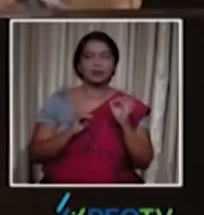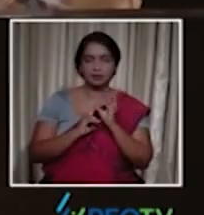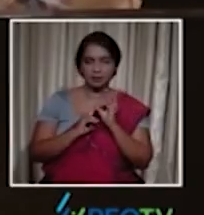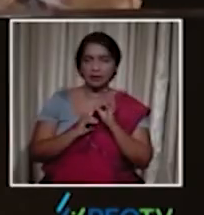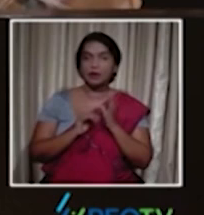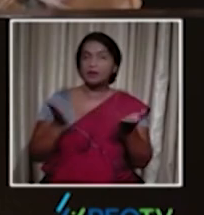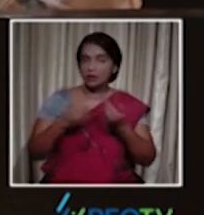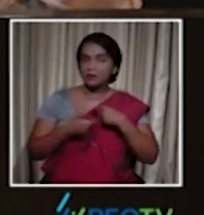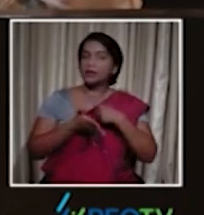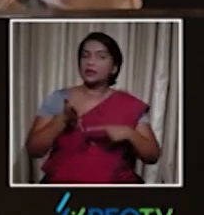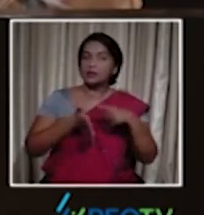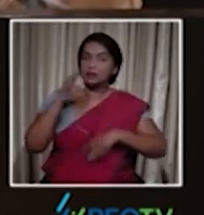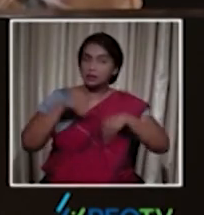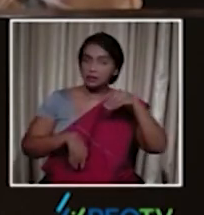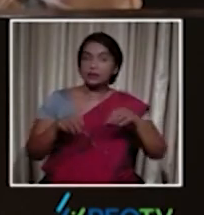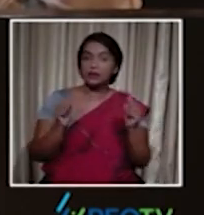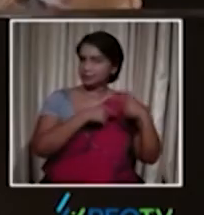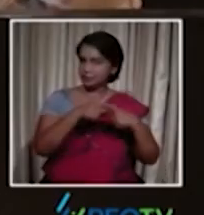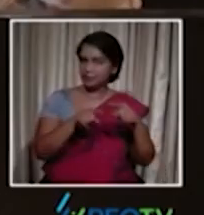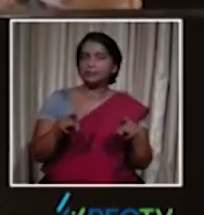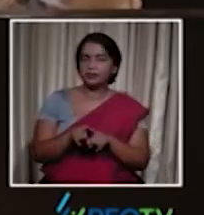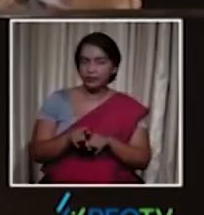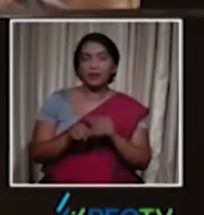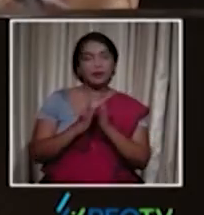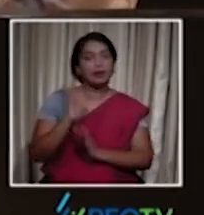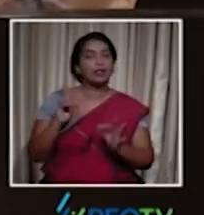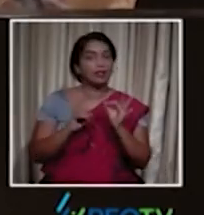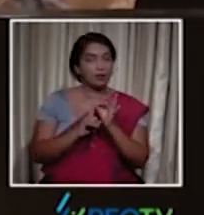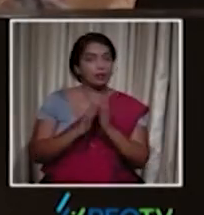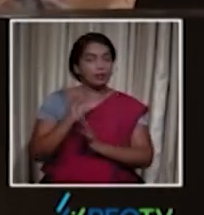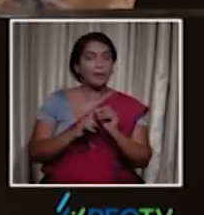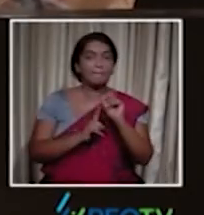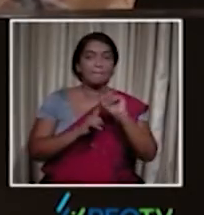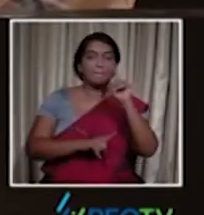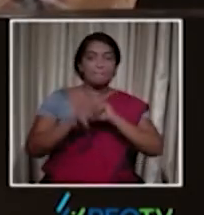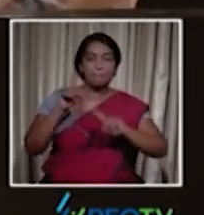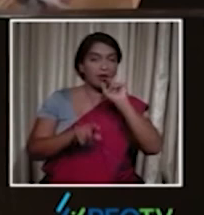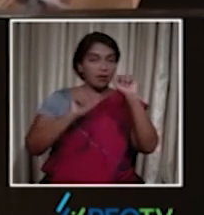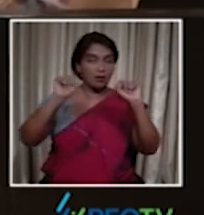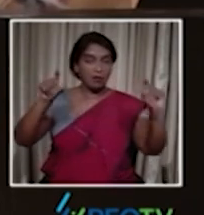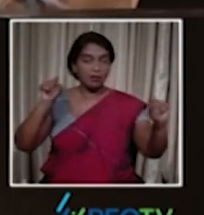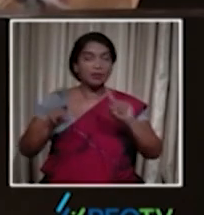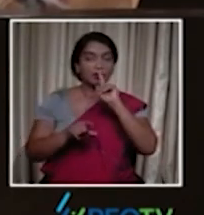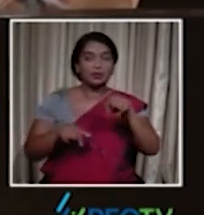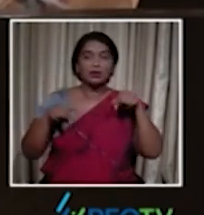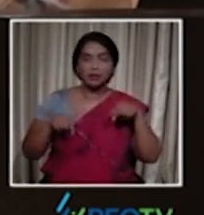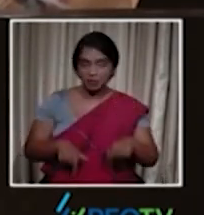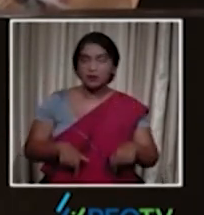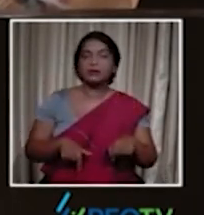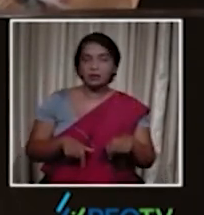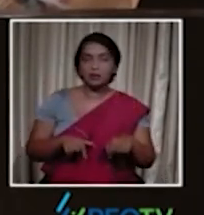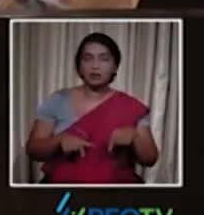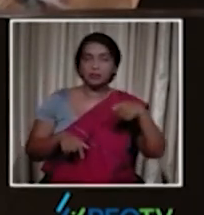පැවසෙන්නේ. ඡන්ද විමසීමේ කාර්යයට දැන් යොමු වෙමු. මන්ත්‍රීවරයන් සභාගර්භයට කැඳවීම සඳහා දැන් බෙදුම්